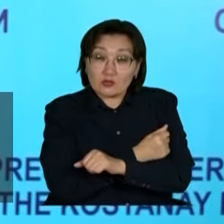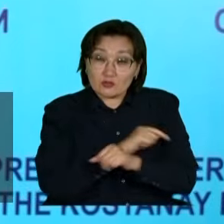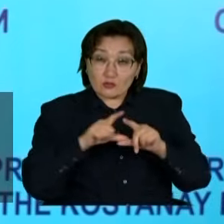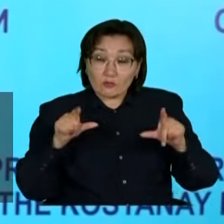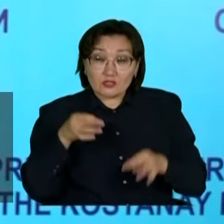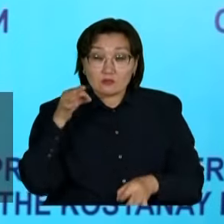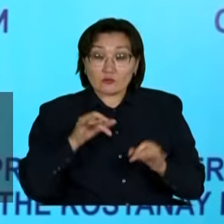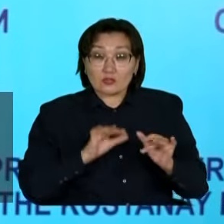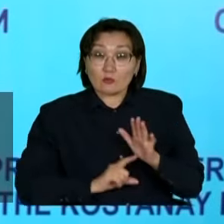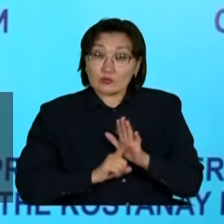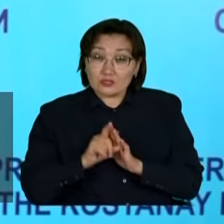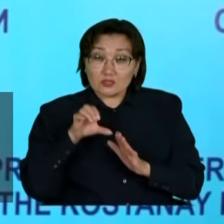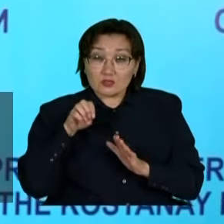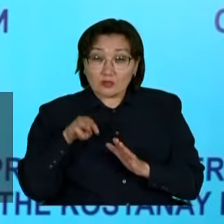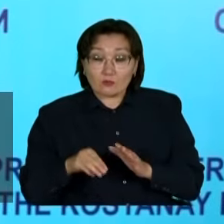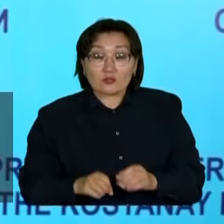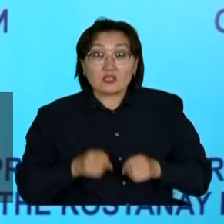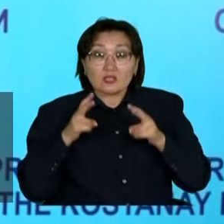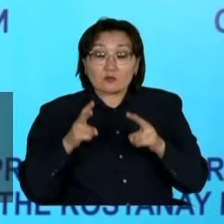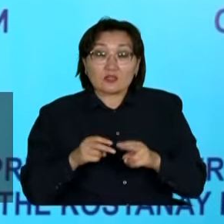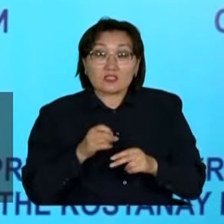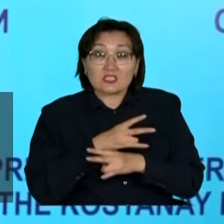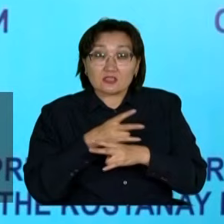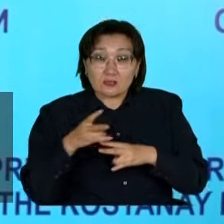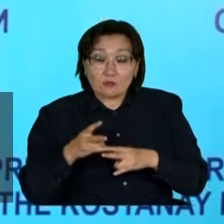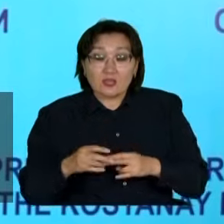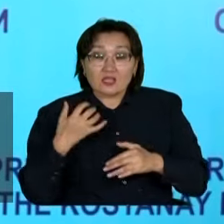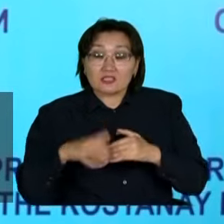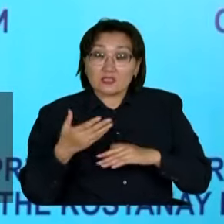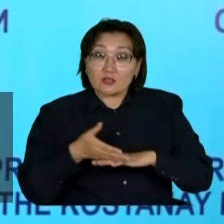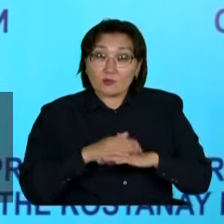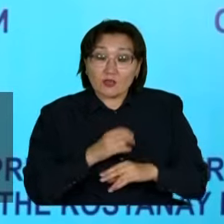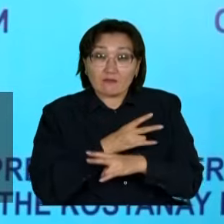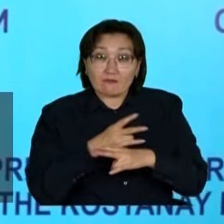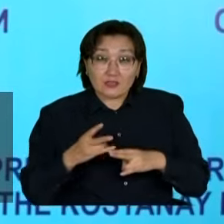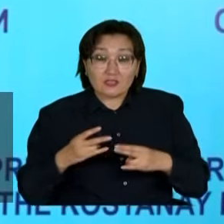Уголовное дело возбуждено по статье «Умышленное причинение средней тяжести вреда здоровью в отношении двух лиц».